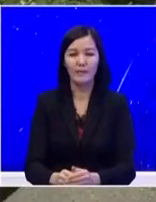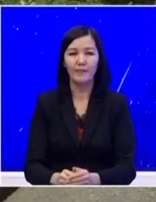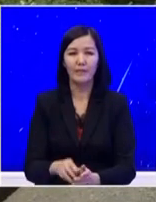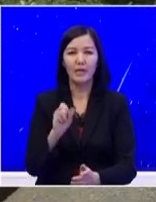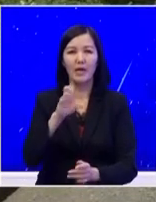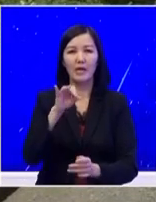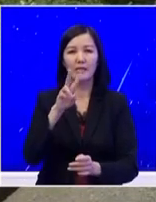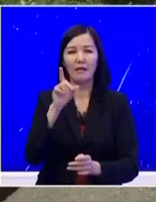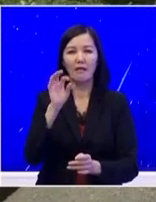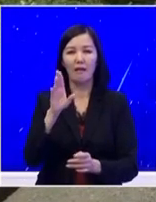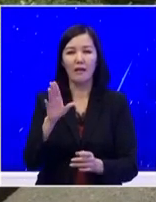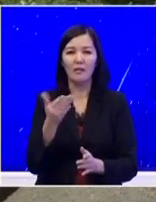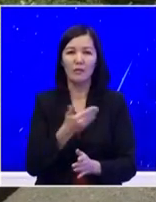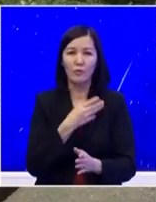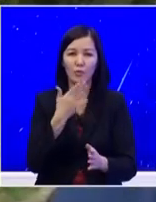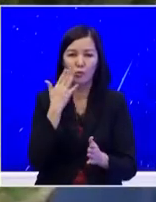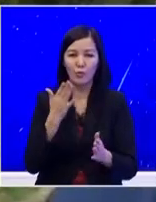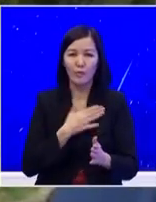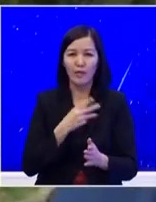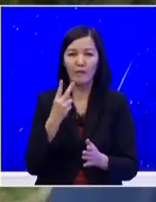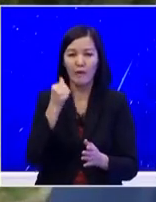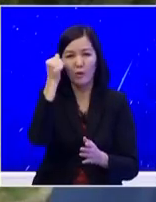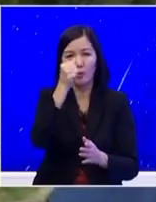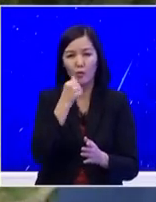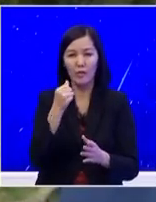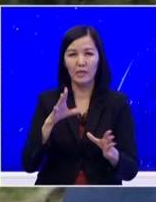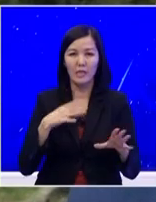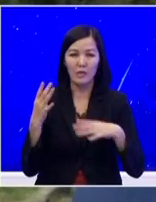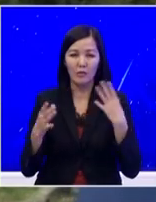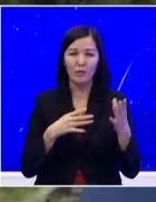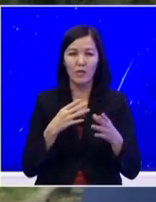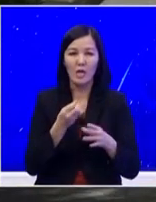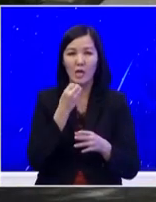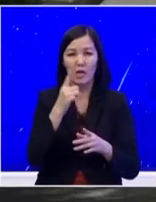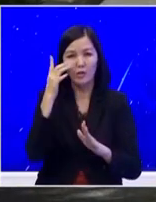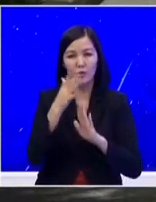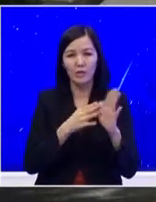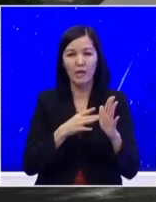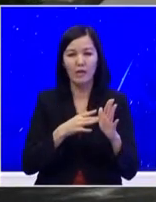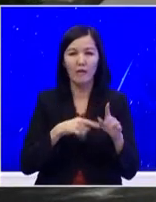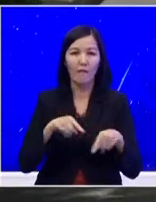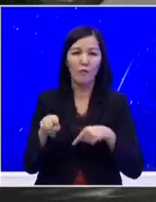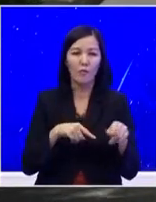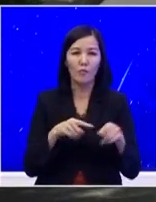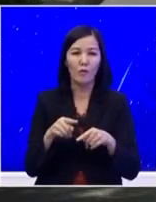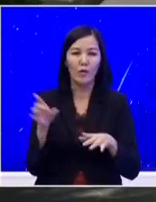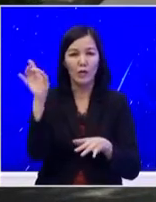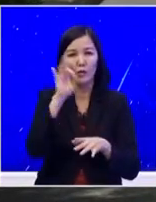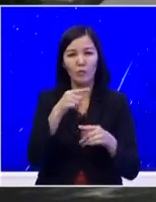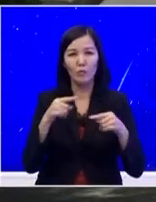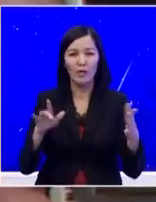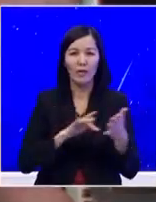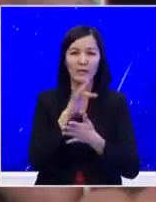Аслхан Тарыбаев увлекается киберспортом последние 2 года. Особенно хорошо освоил виртуальный футбол. Является чемпионом различных